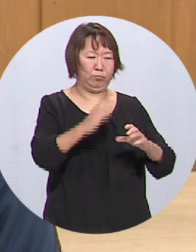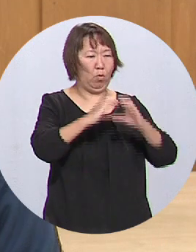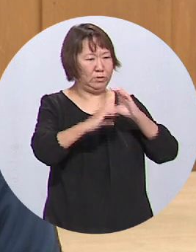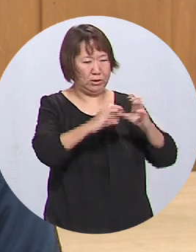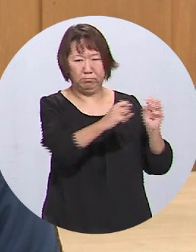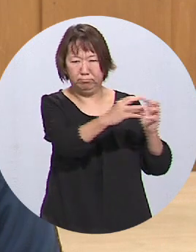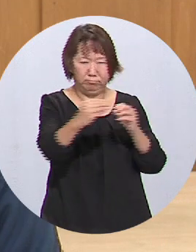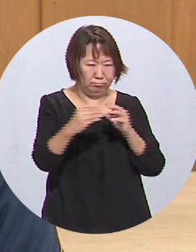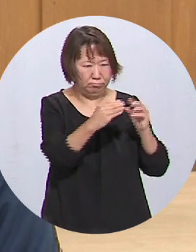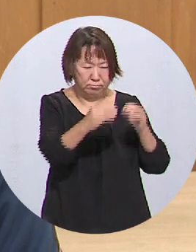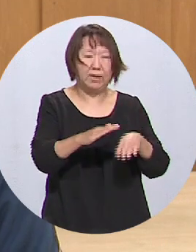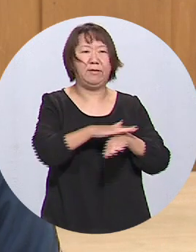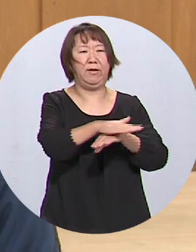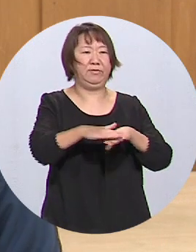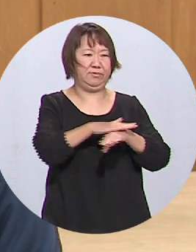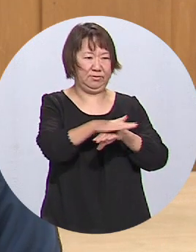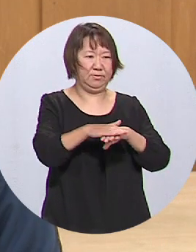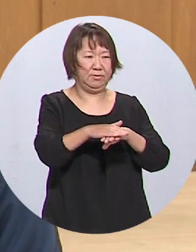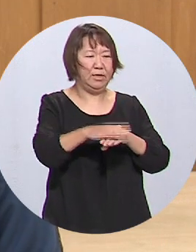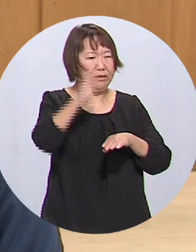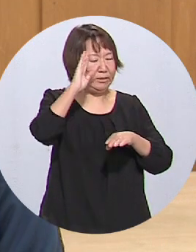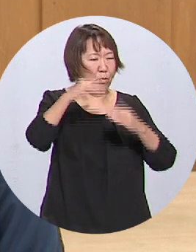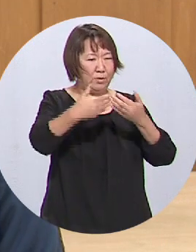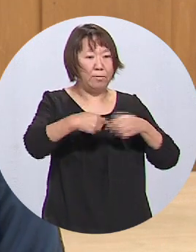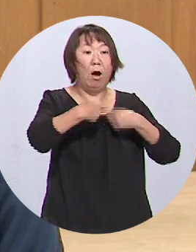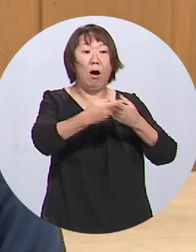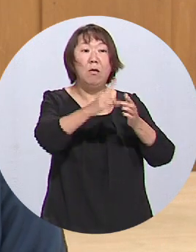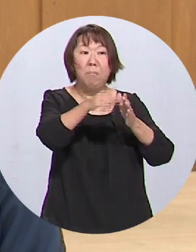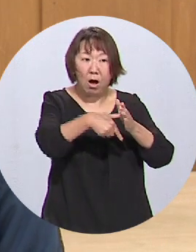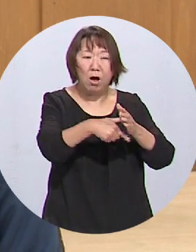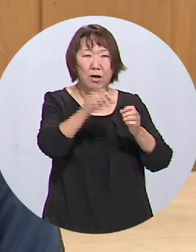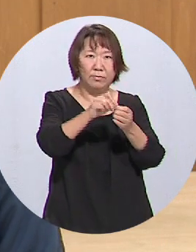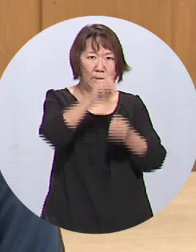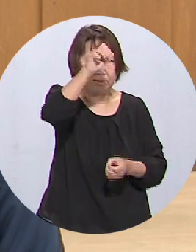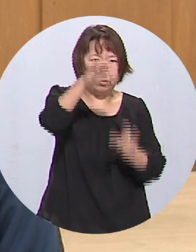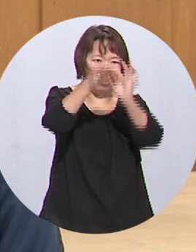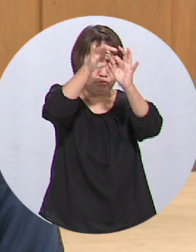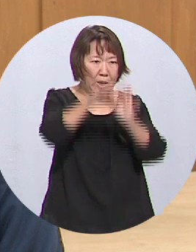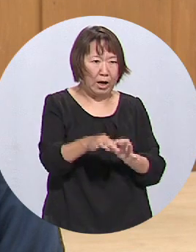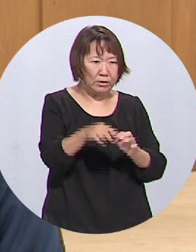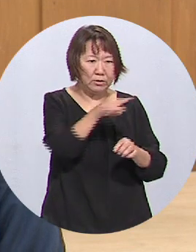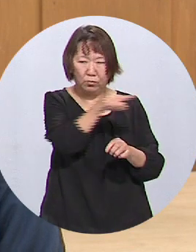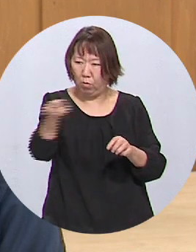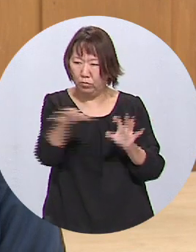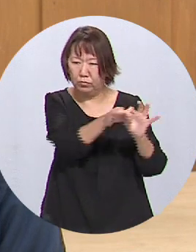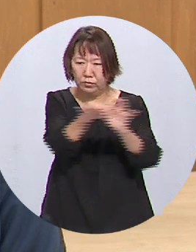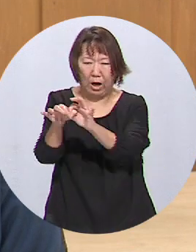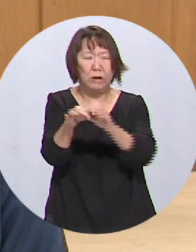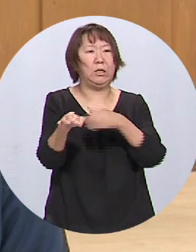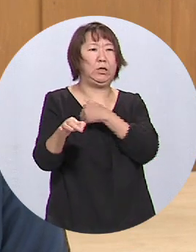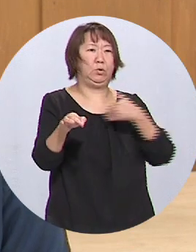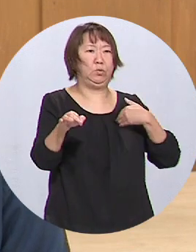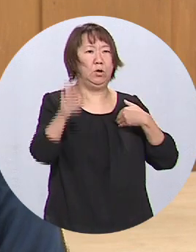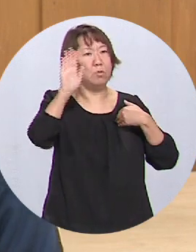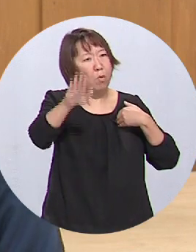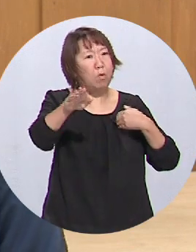取ることが大事、機動隊に行けば、うん、あの縦横のつながりができ、あの今後の警察官として仕